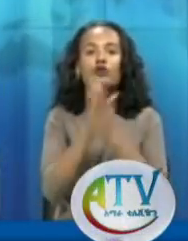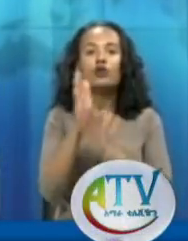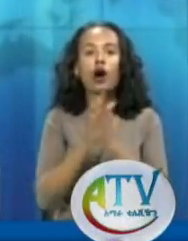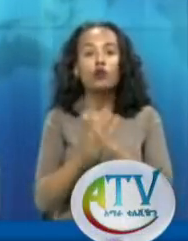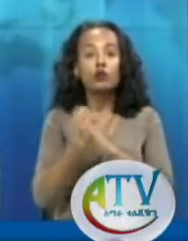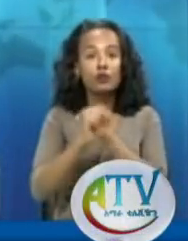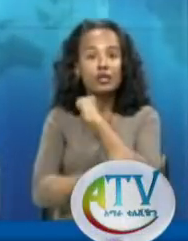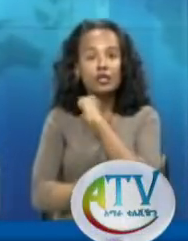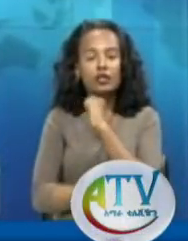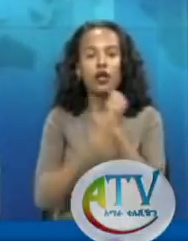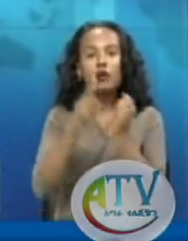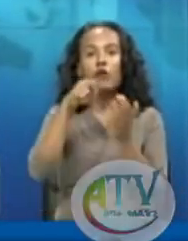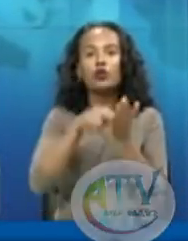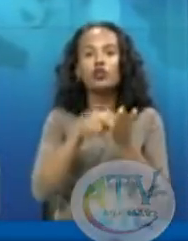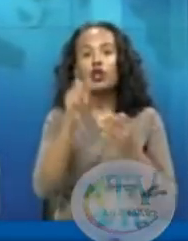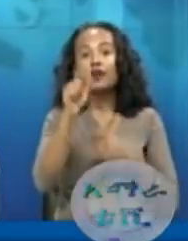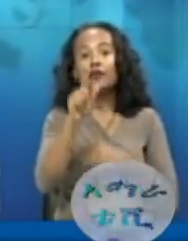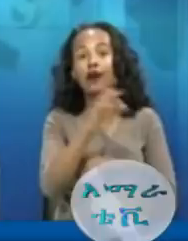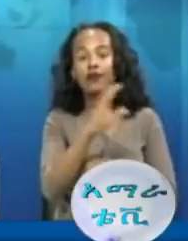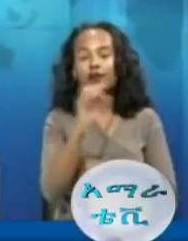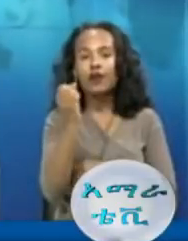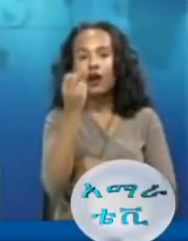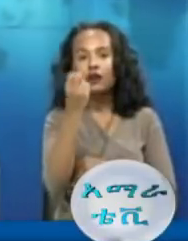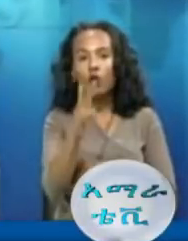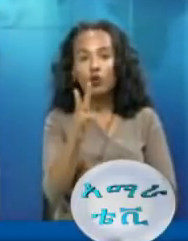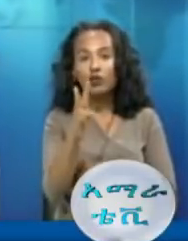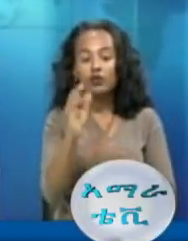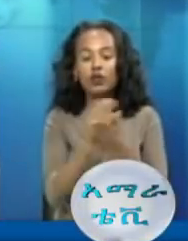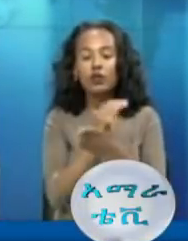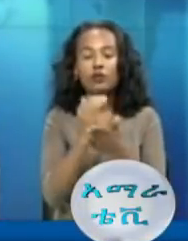መሰረት በ2011 እና 12 ምርት ዘመን